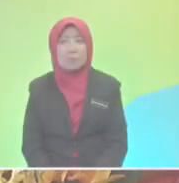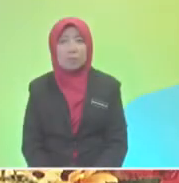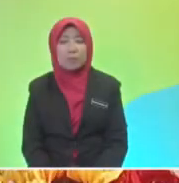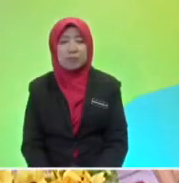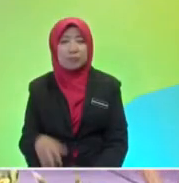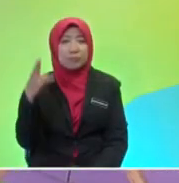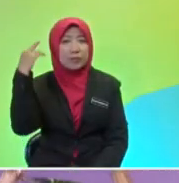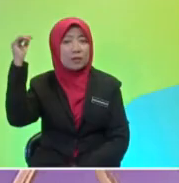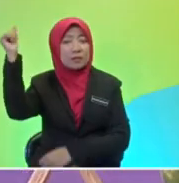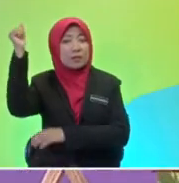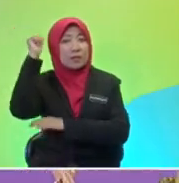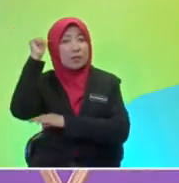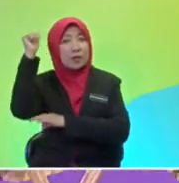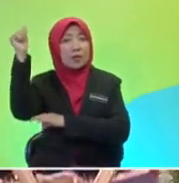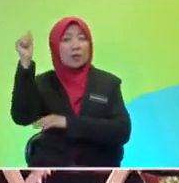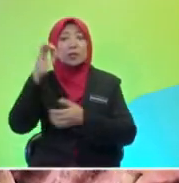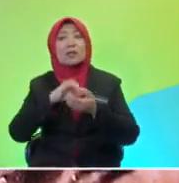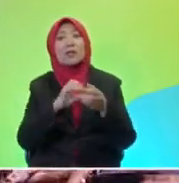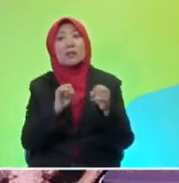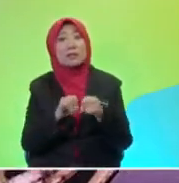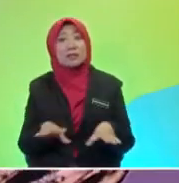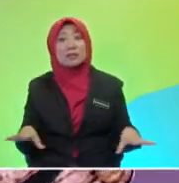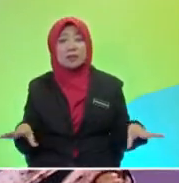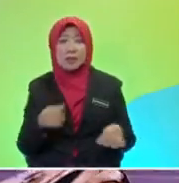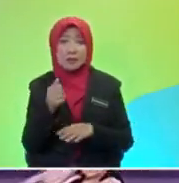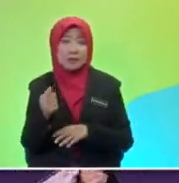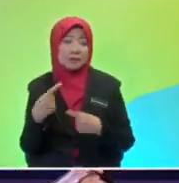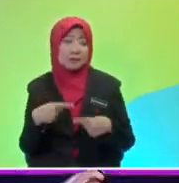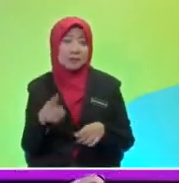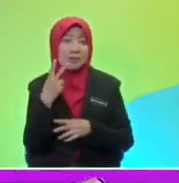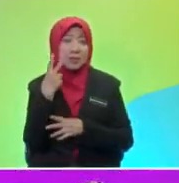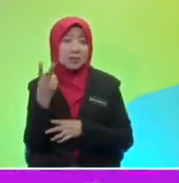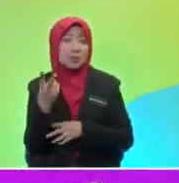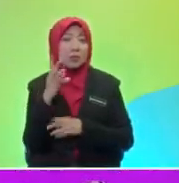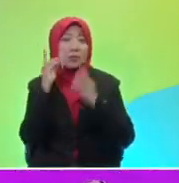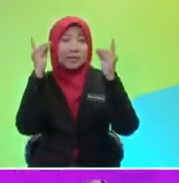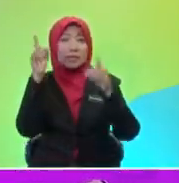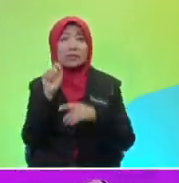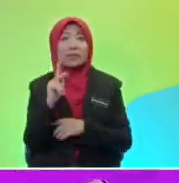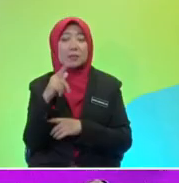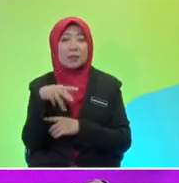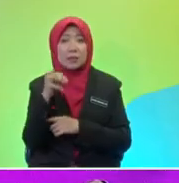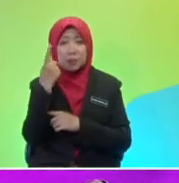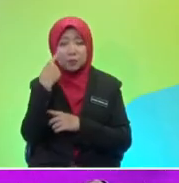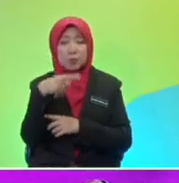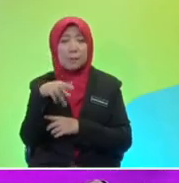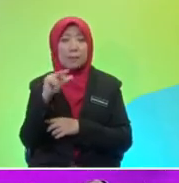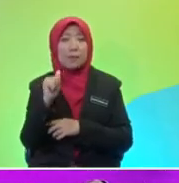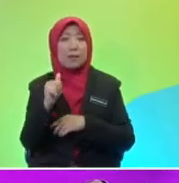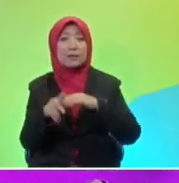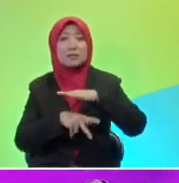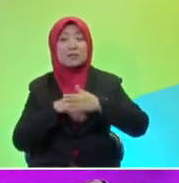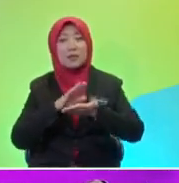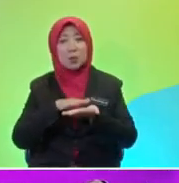Hai assalamualaikum dan salam sejahtera anda sedang menonton rencananya di TV cpm bagus sekolah